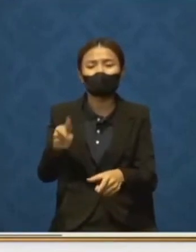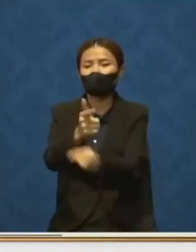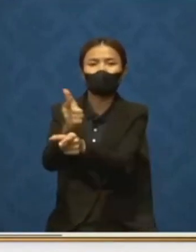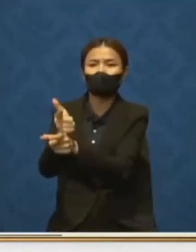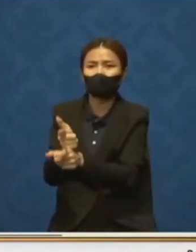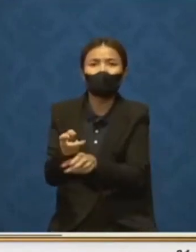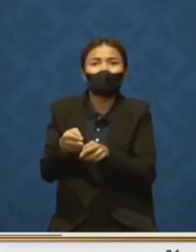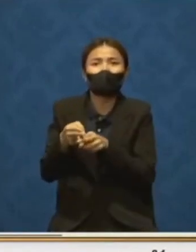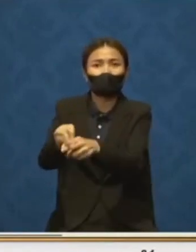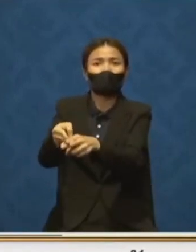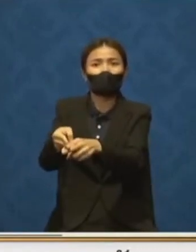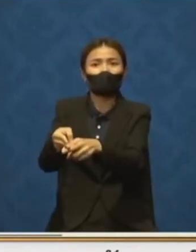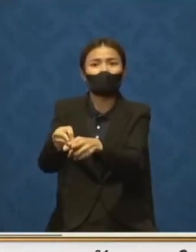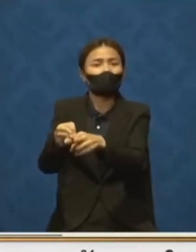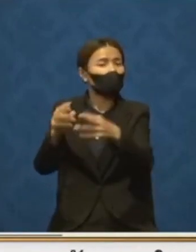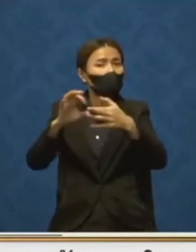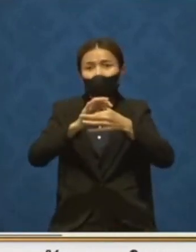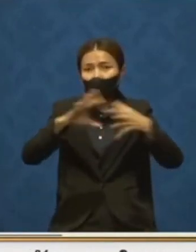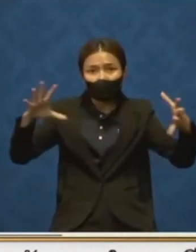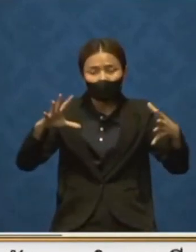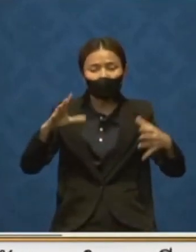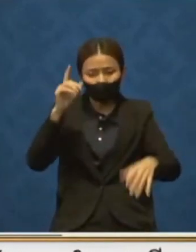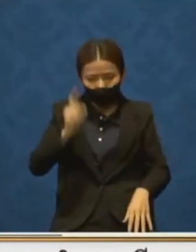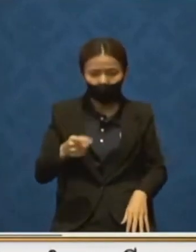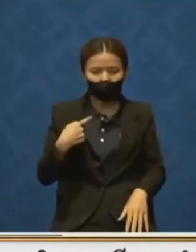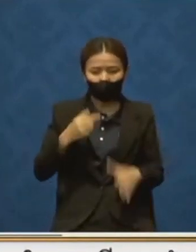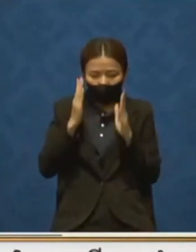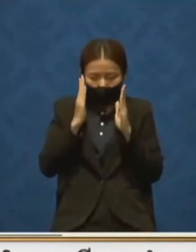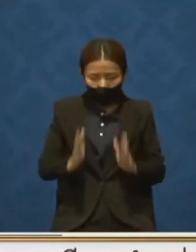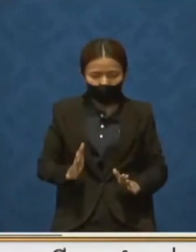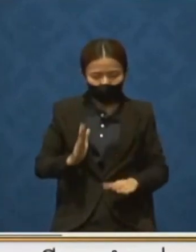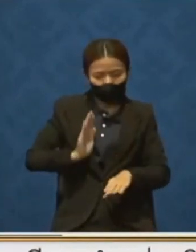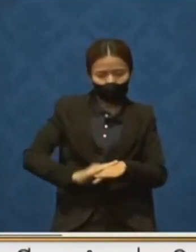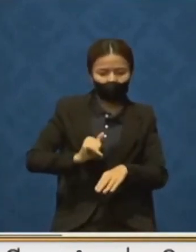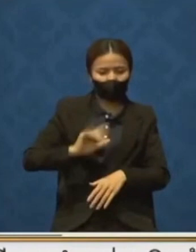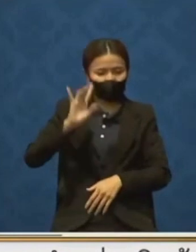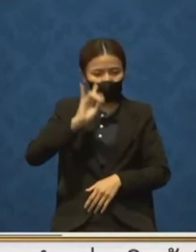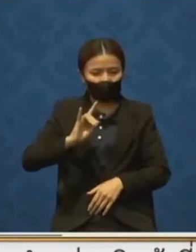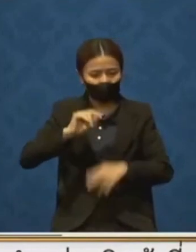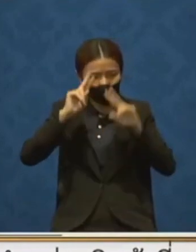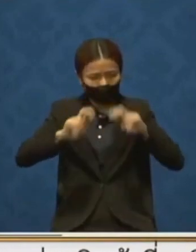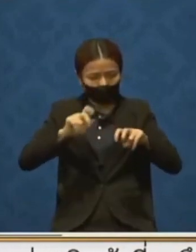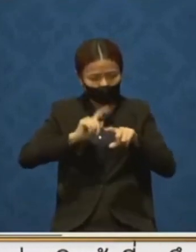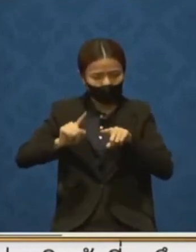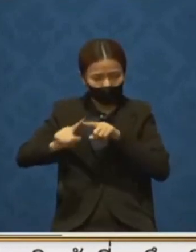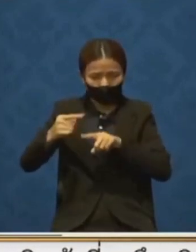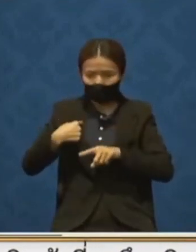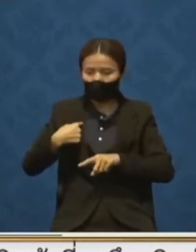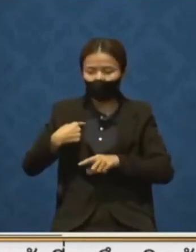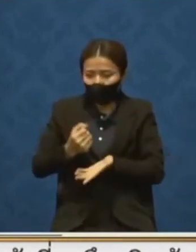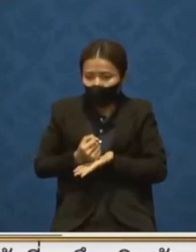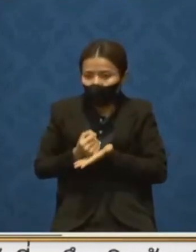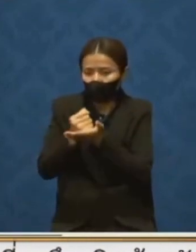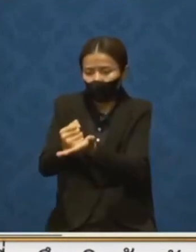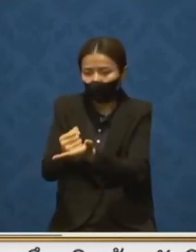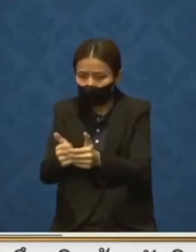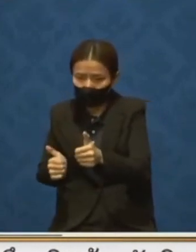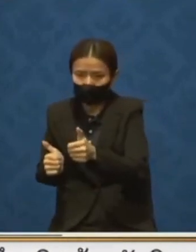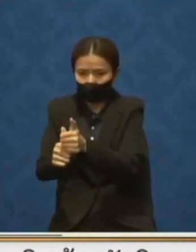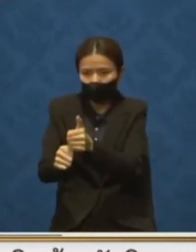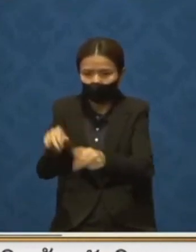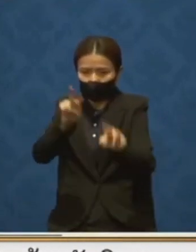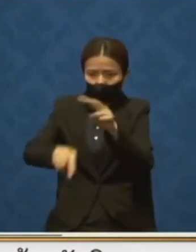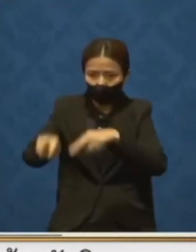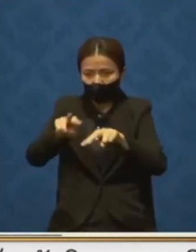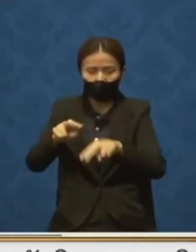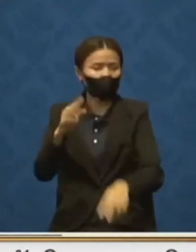นตัวไม่จำเป็นต้องมีเรื่องของสัตวบาลบังคับนะครับไม่จำเป็นว่าบังคับให้ต้องมีสัตวบ